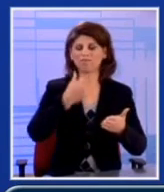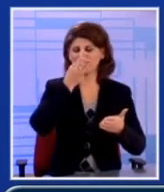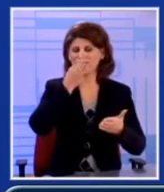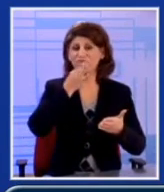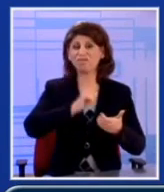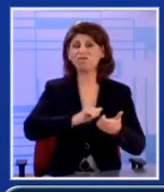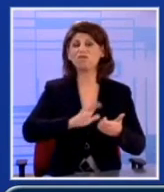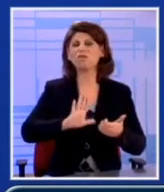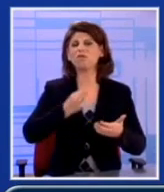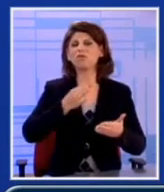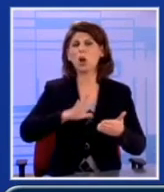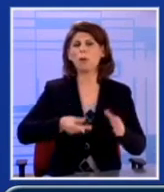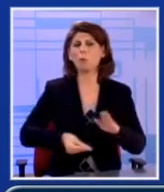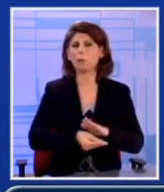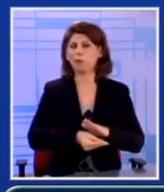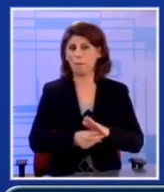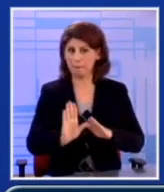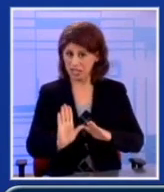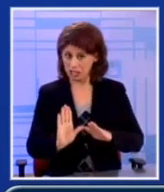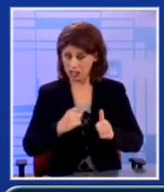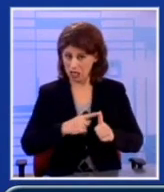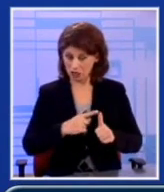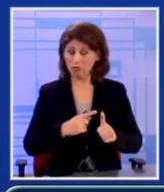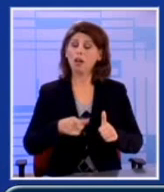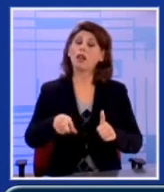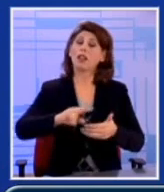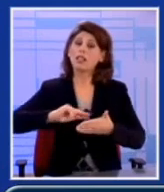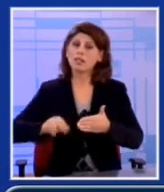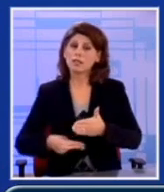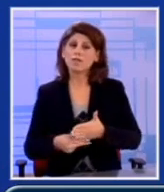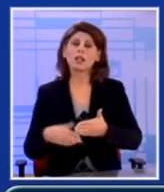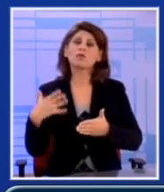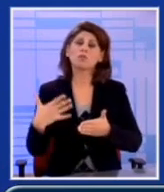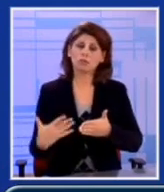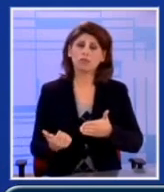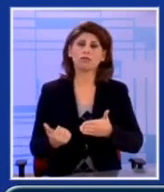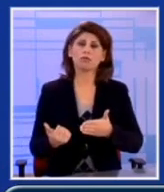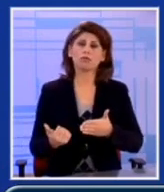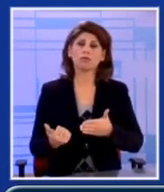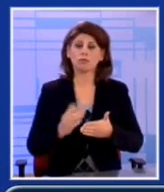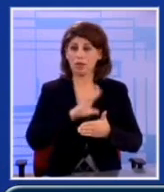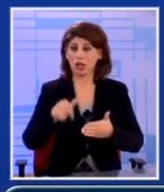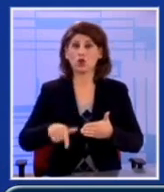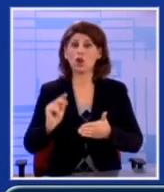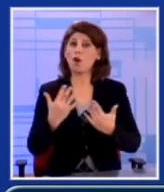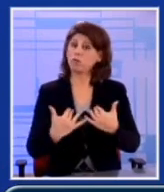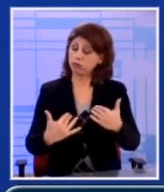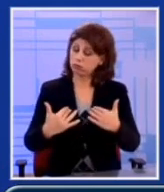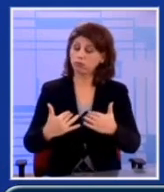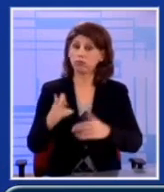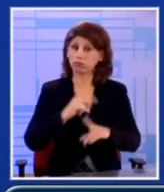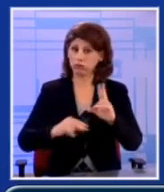είναι συμβάσεις μιζών, των συμβάσεων εκείνων με τις οποίες έχει ασχοληθεί ήδη η Βουλή, αλλά